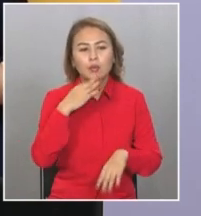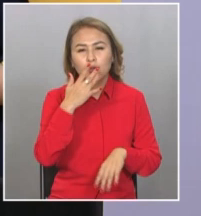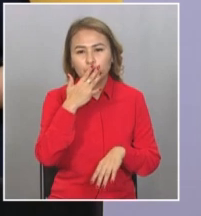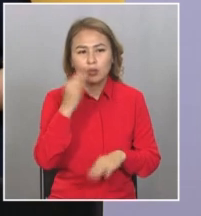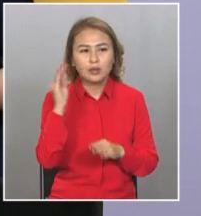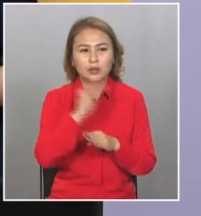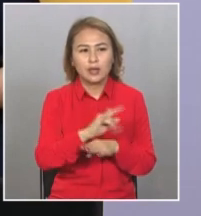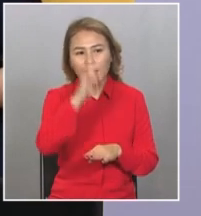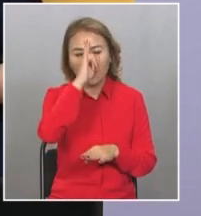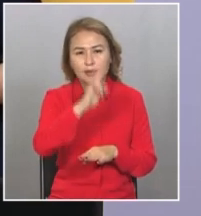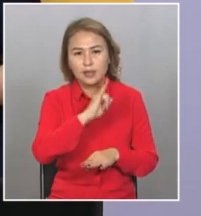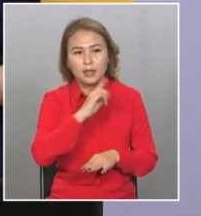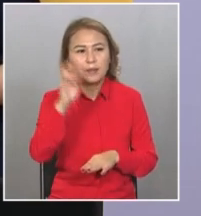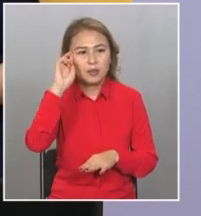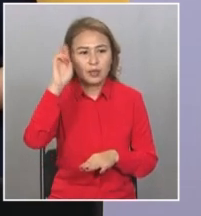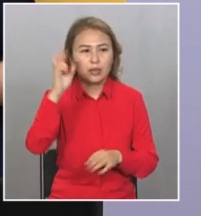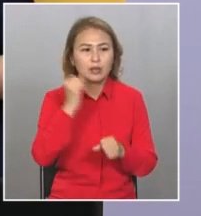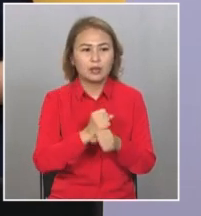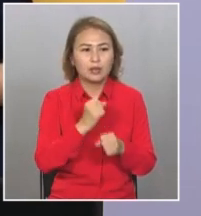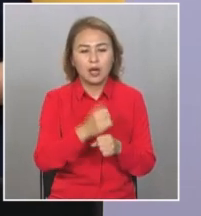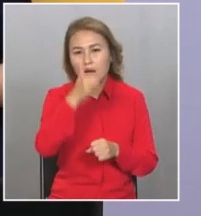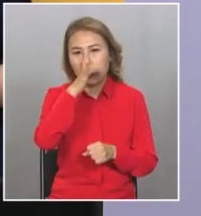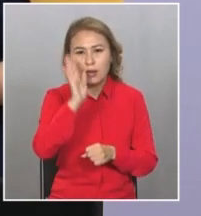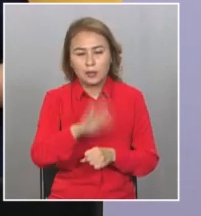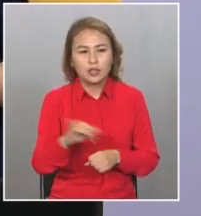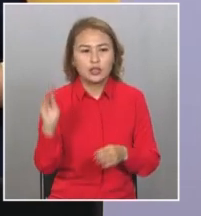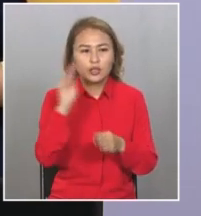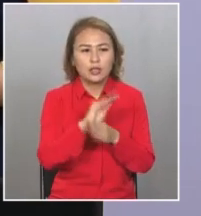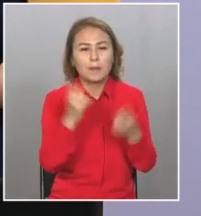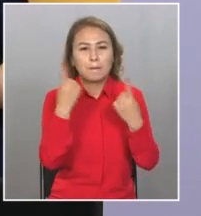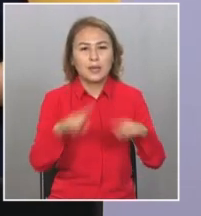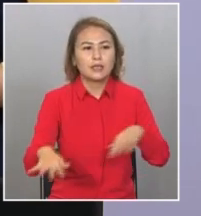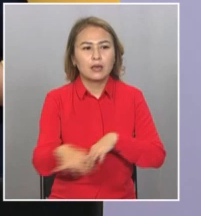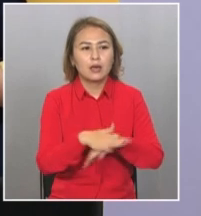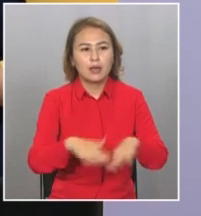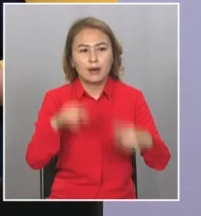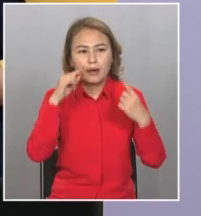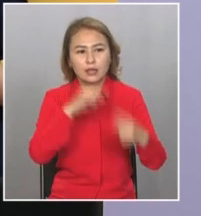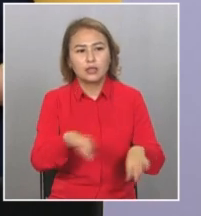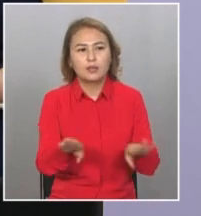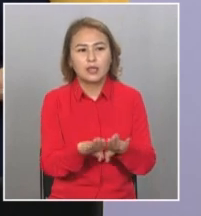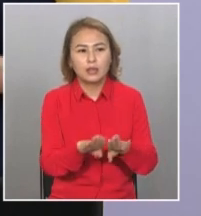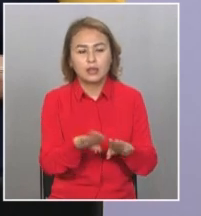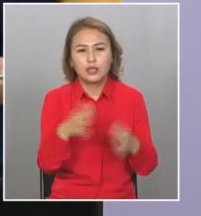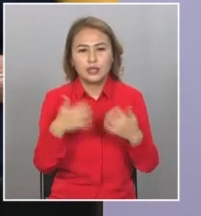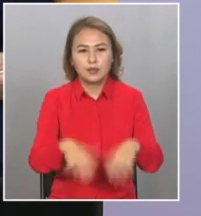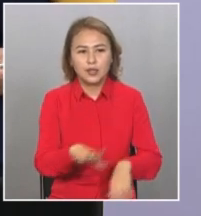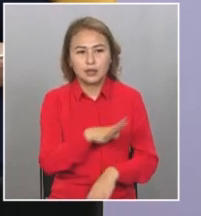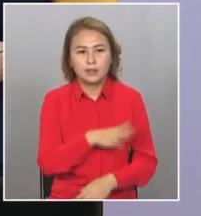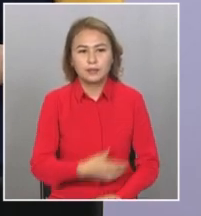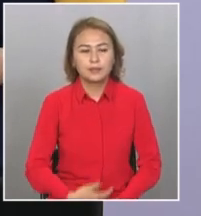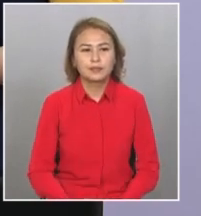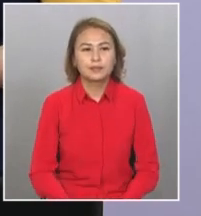ұлттылығы, қазақтар мемлекетті құра алмайды, өйткені басқа халықтар бұған қарсылық білдіреді деп есептеді.